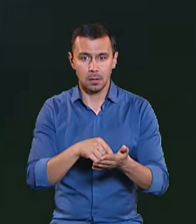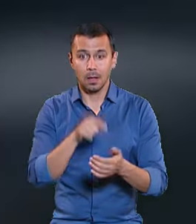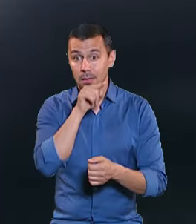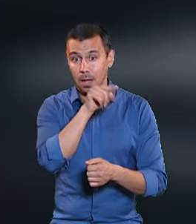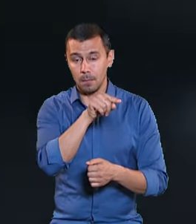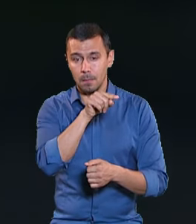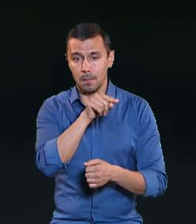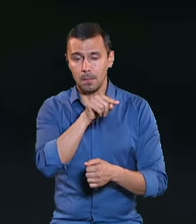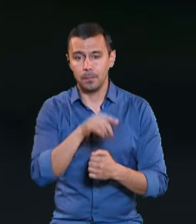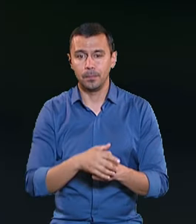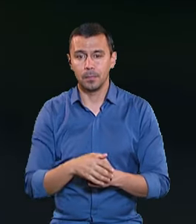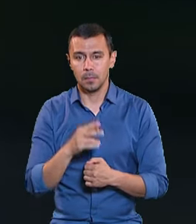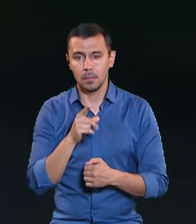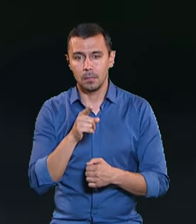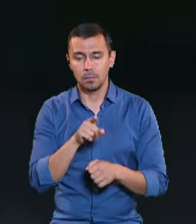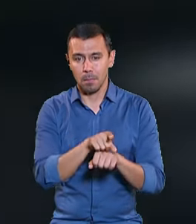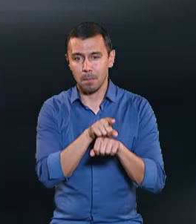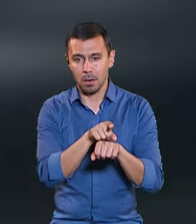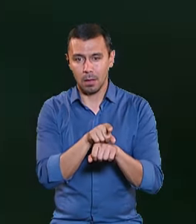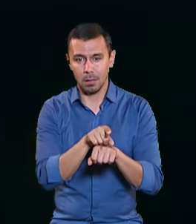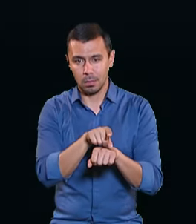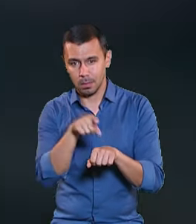танк, от башня.